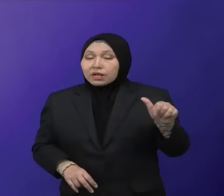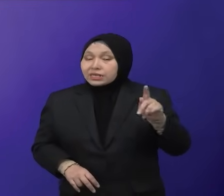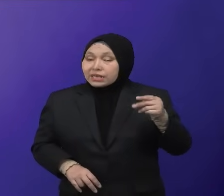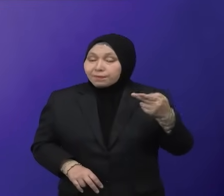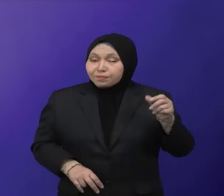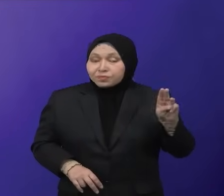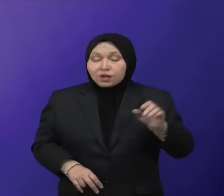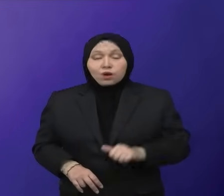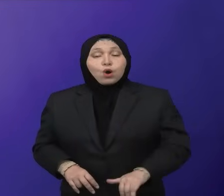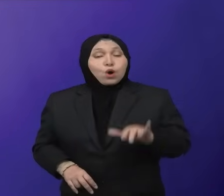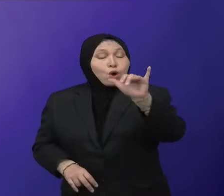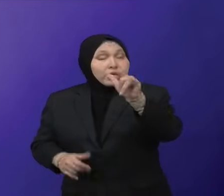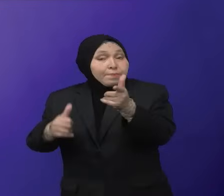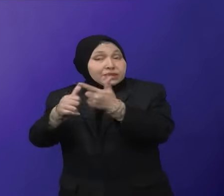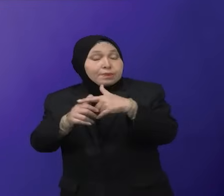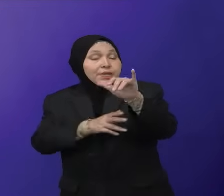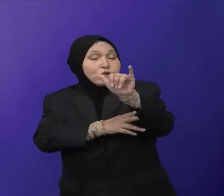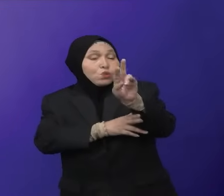Yang pertama, yuridullah.